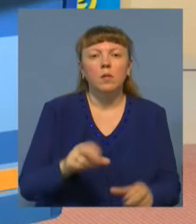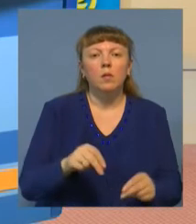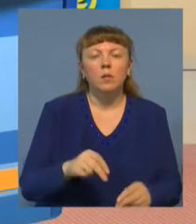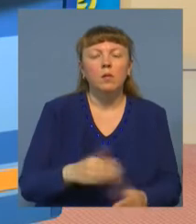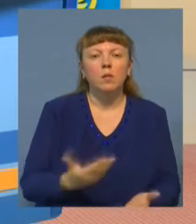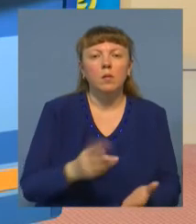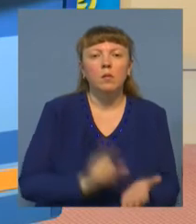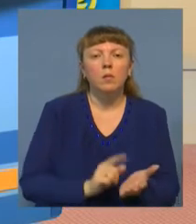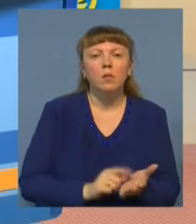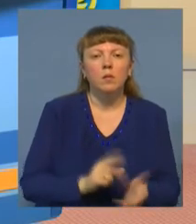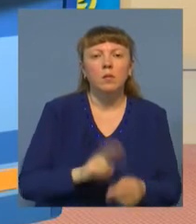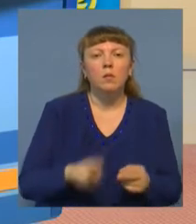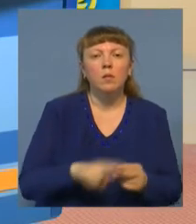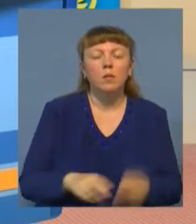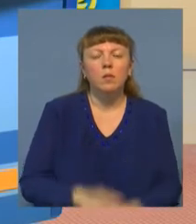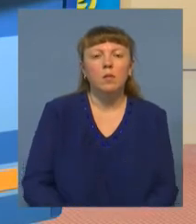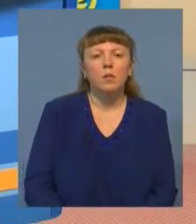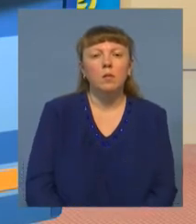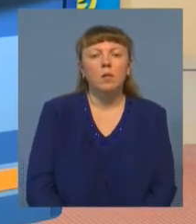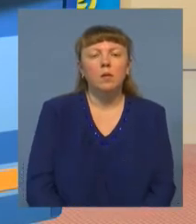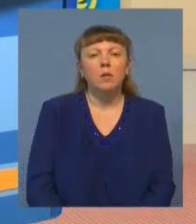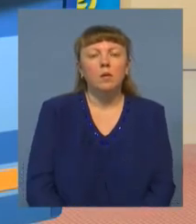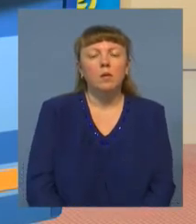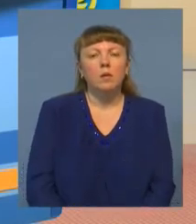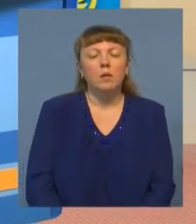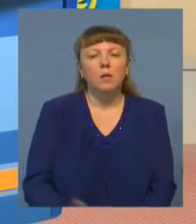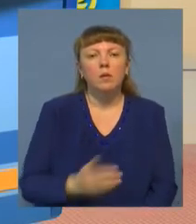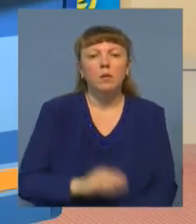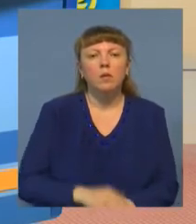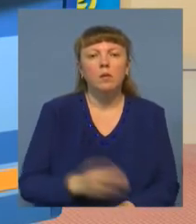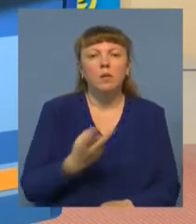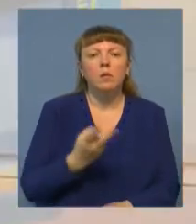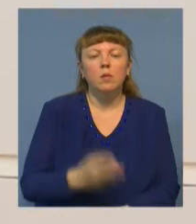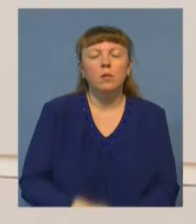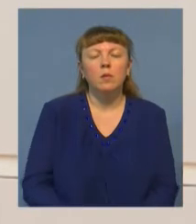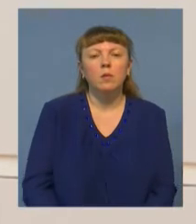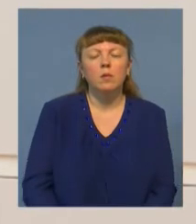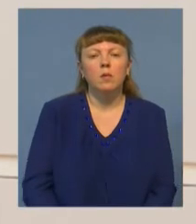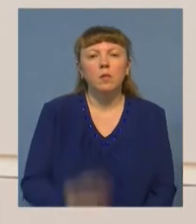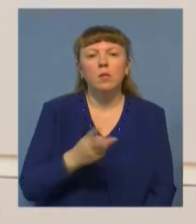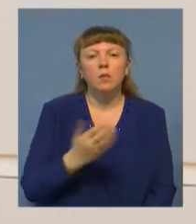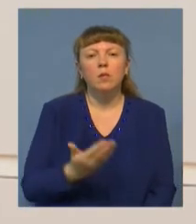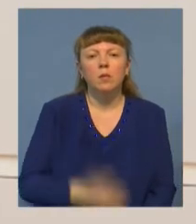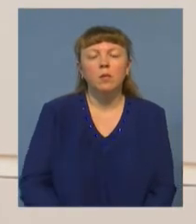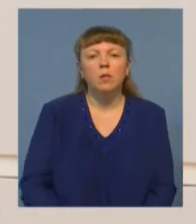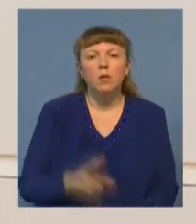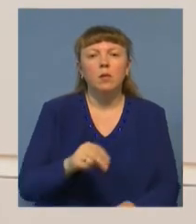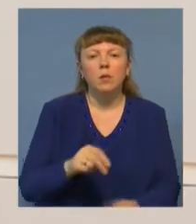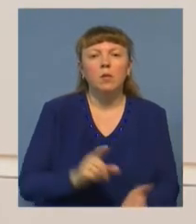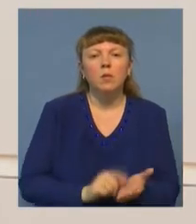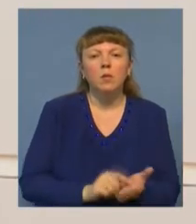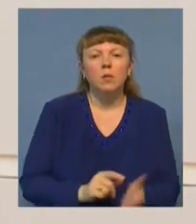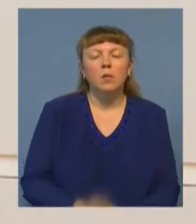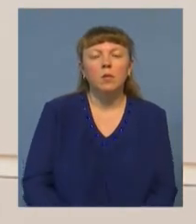получение угу. данного пособия по потере кормильца. То есть данный факт необходим для, в основном для этого, для получения